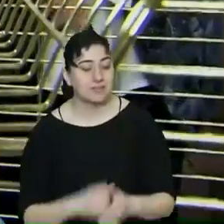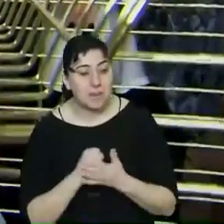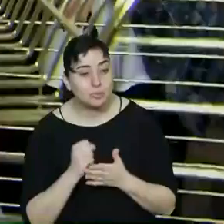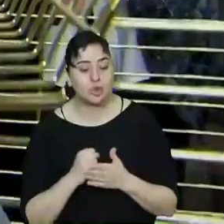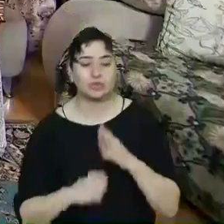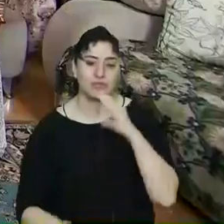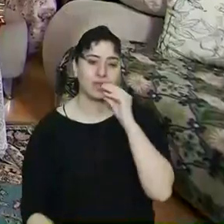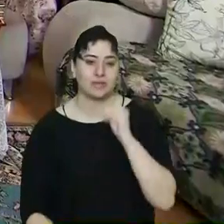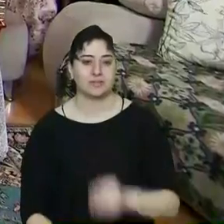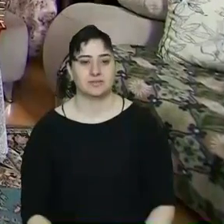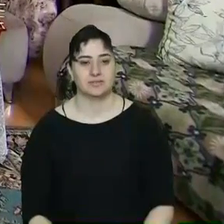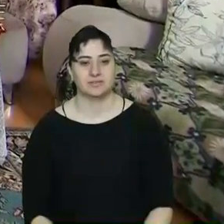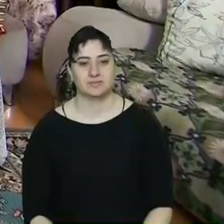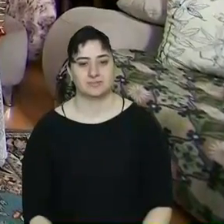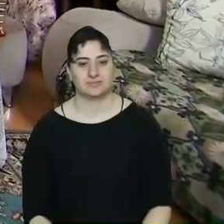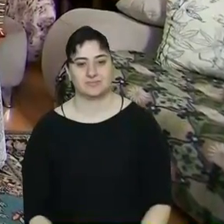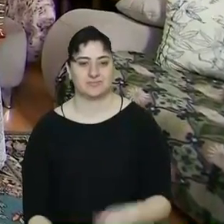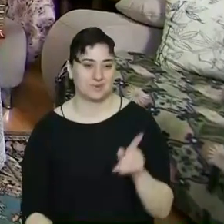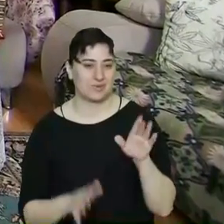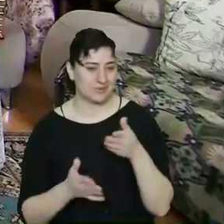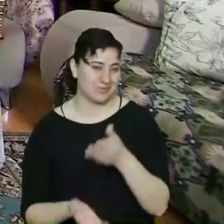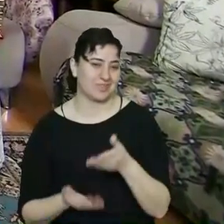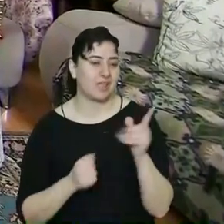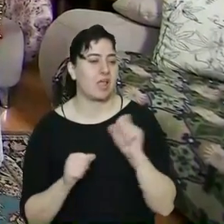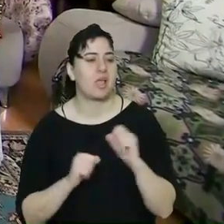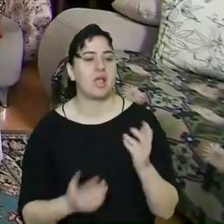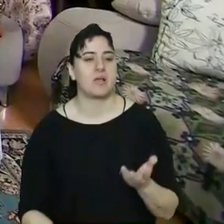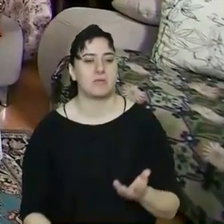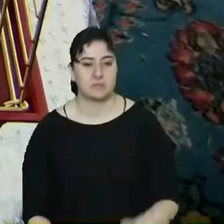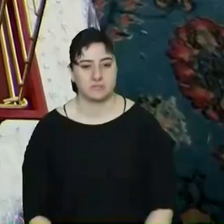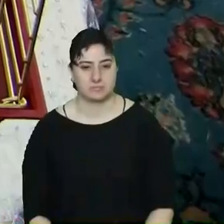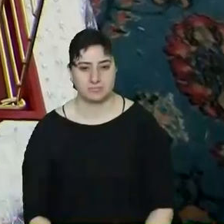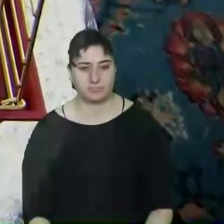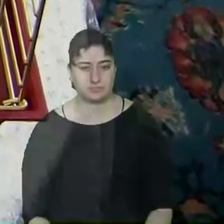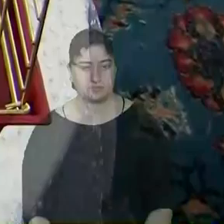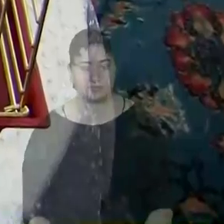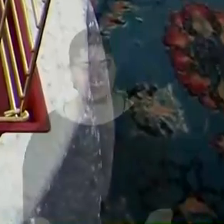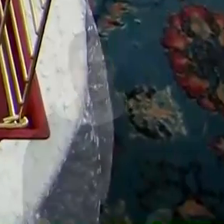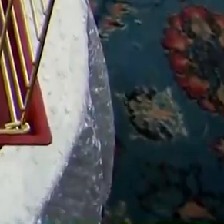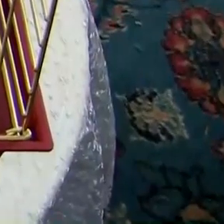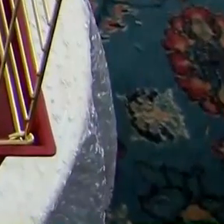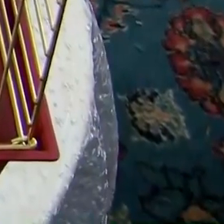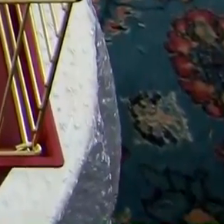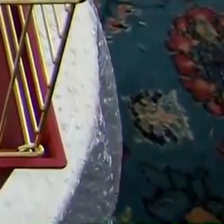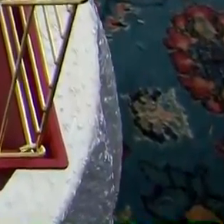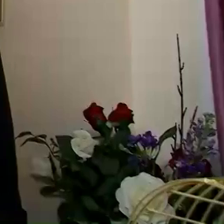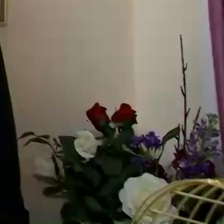Trabzon. Fener. Senin papağan burada, sen ne şey yap. Vesel kafesi boş görünce dondu